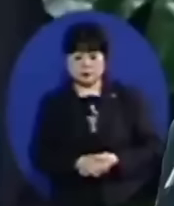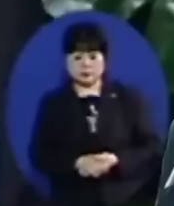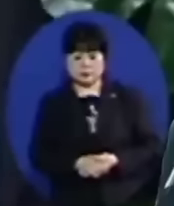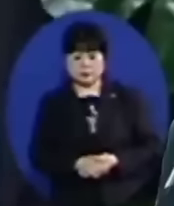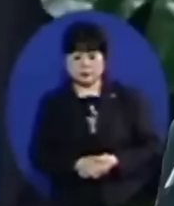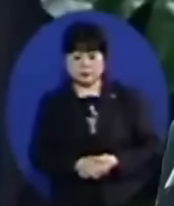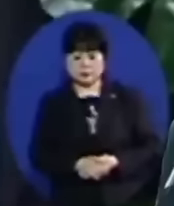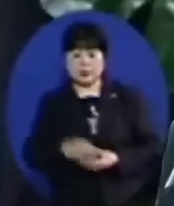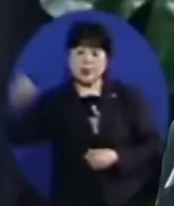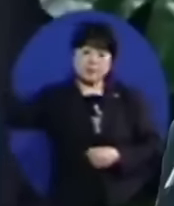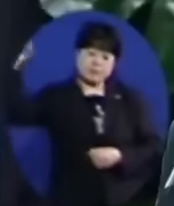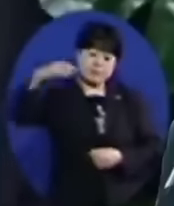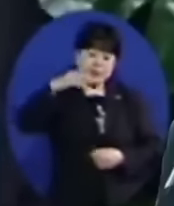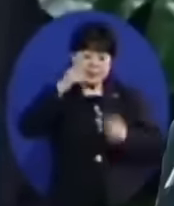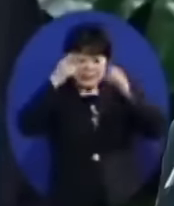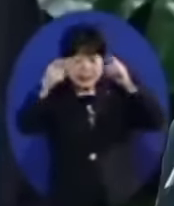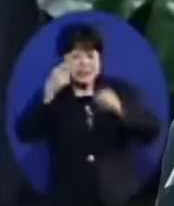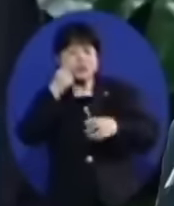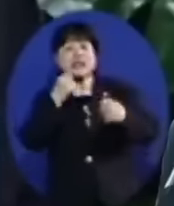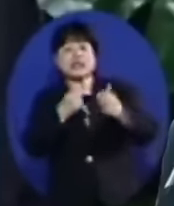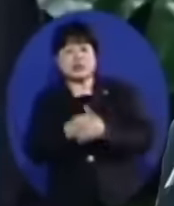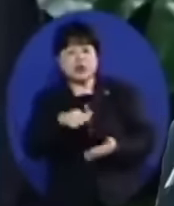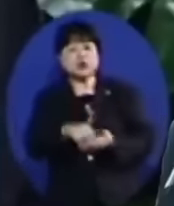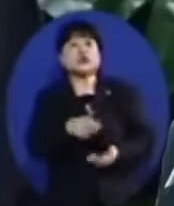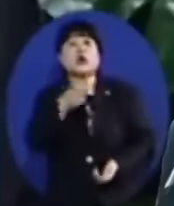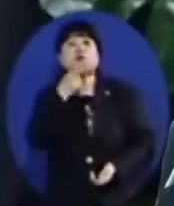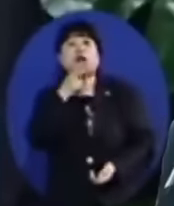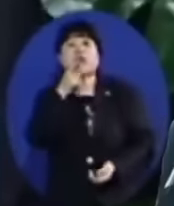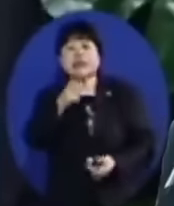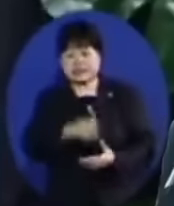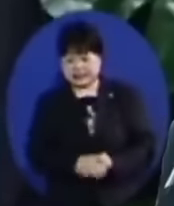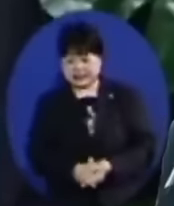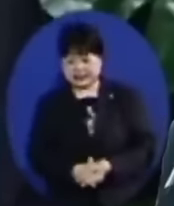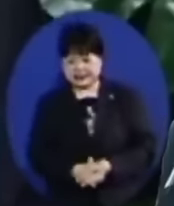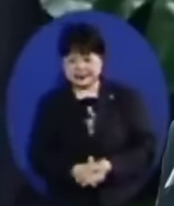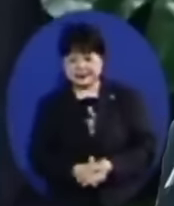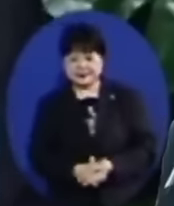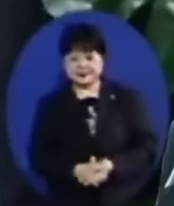그것은 빛을 깨닫지 못하면 그런 소리 하는 것입니다.